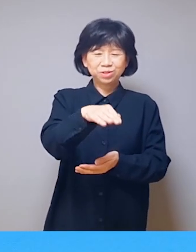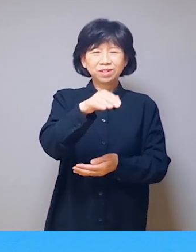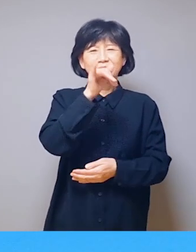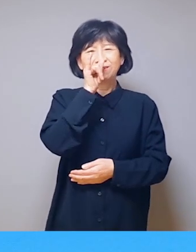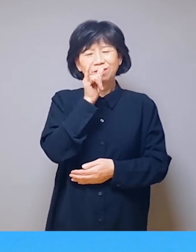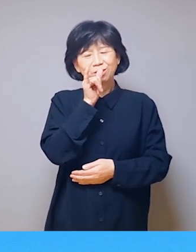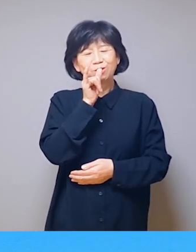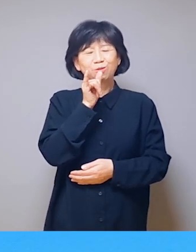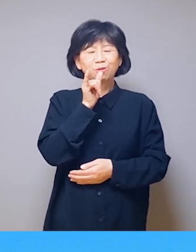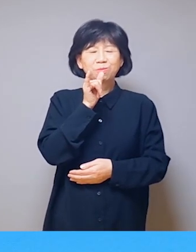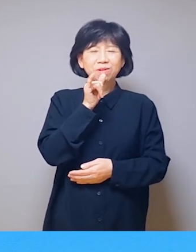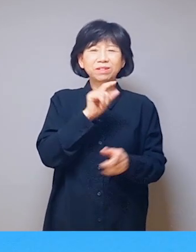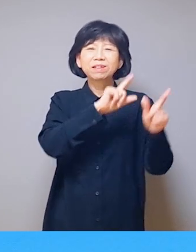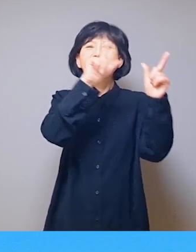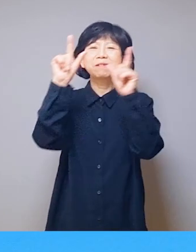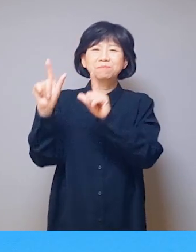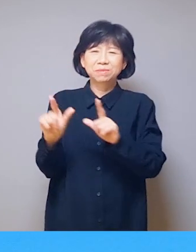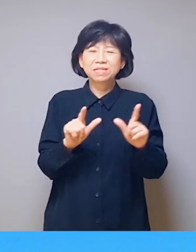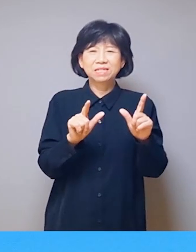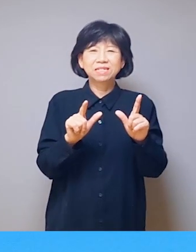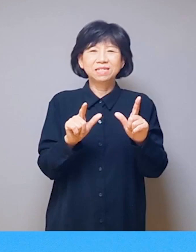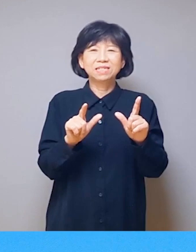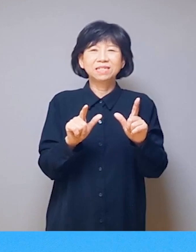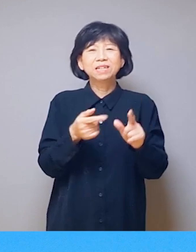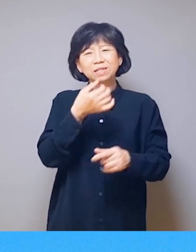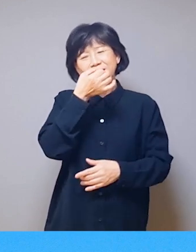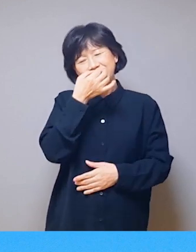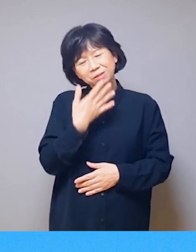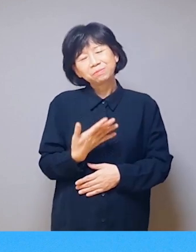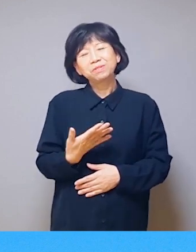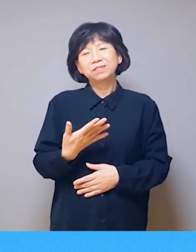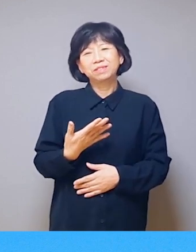엉망이죠. 막 인생이 흔들리는 거죠.